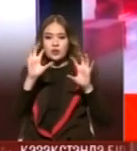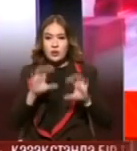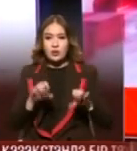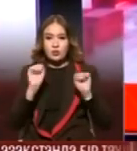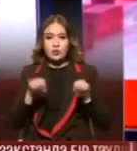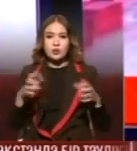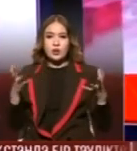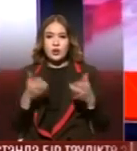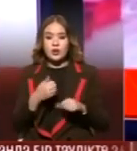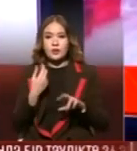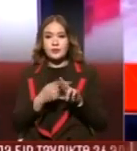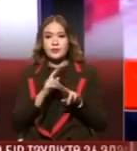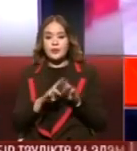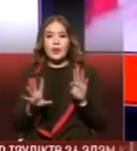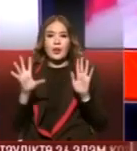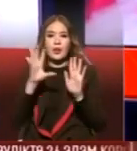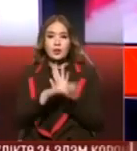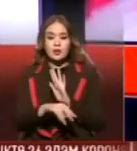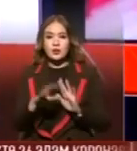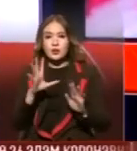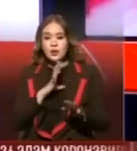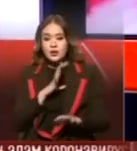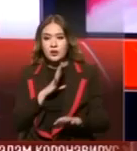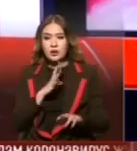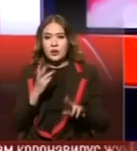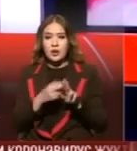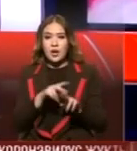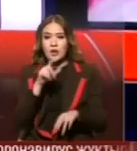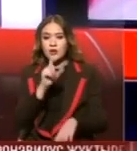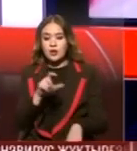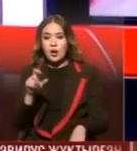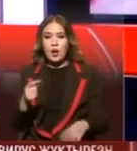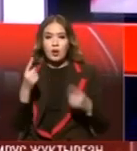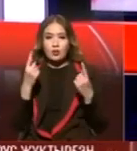Бұл заңның аясына ілігетін қылмыстардың саны, азаматтардың саны өте ауқымды болғалы тұр.